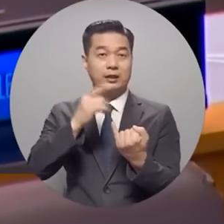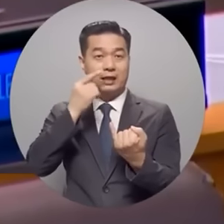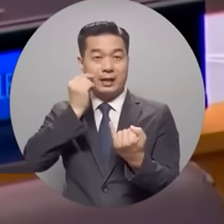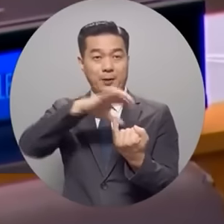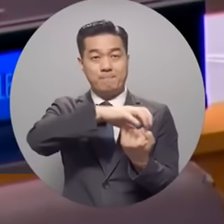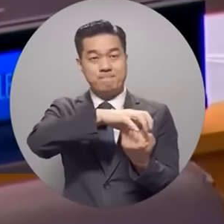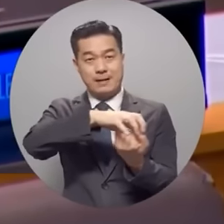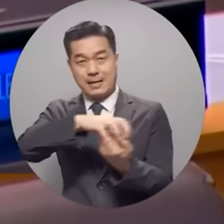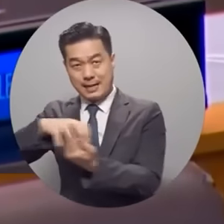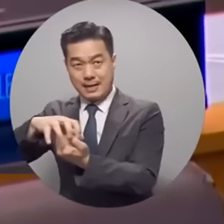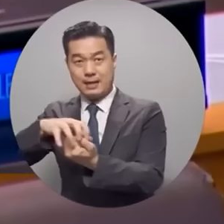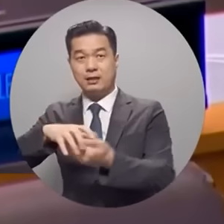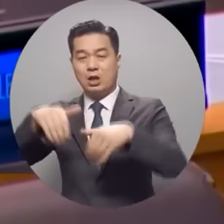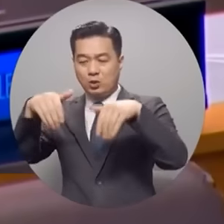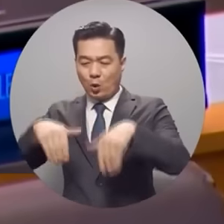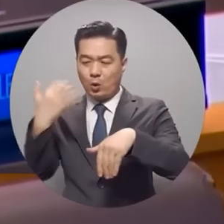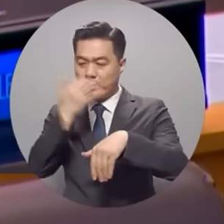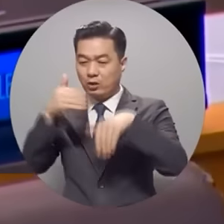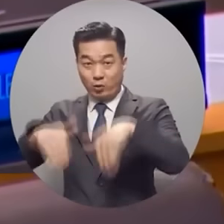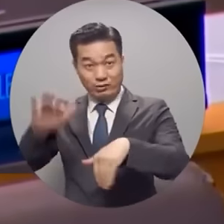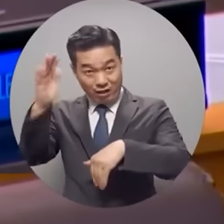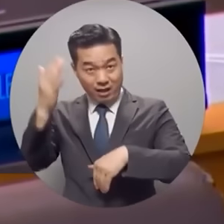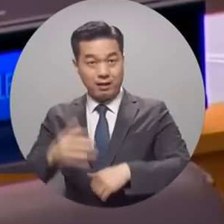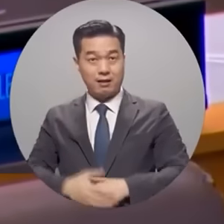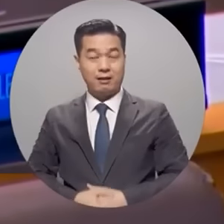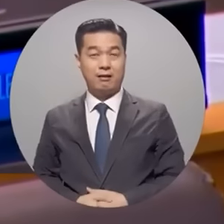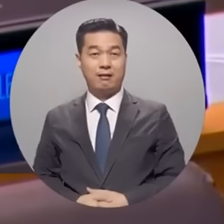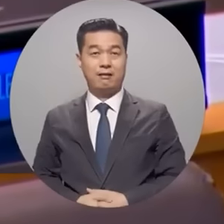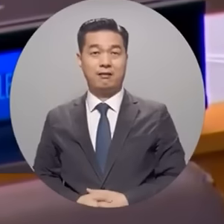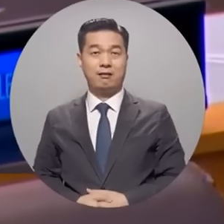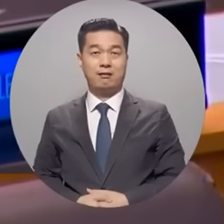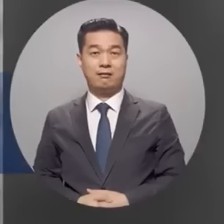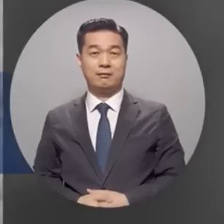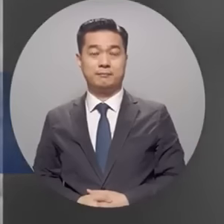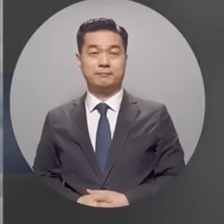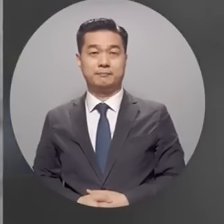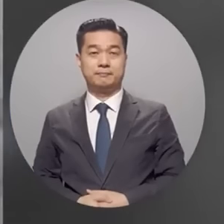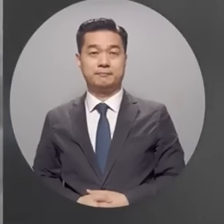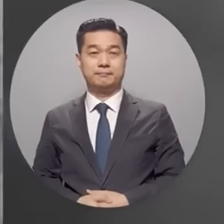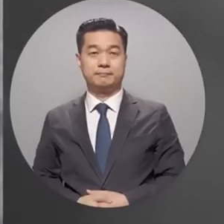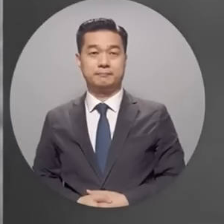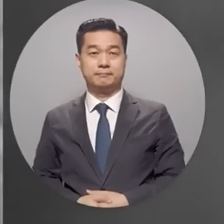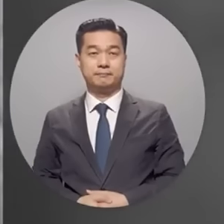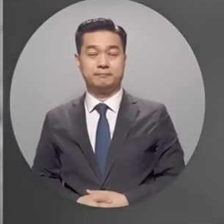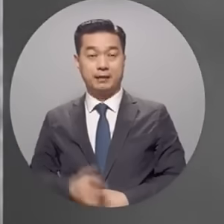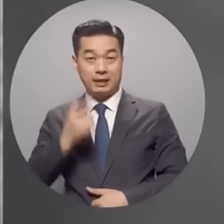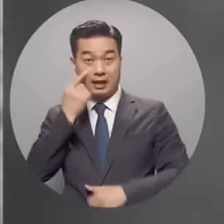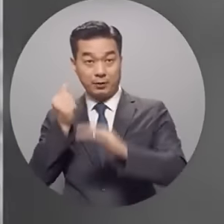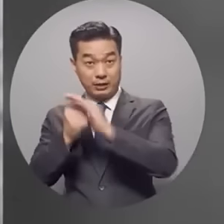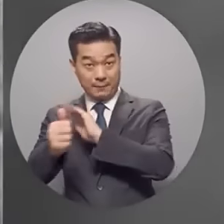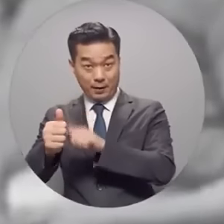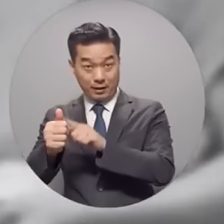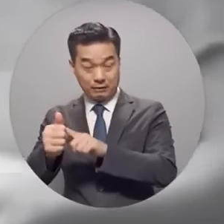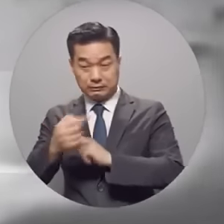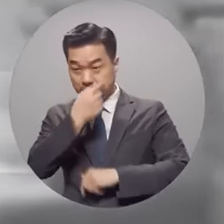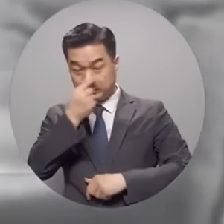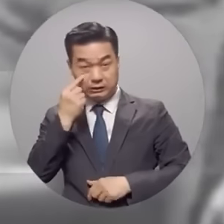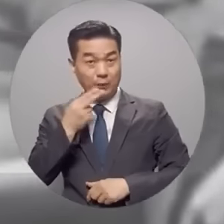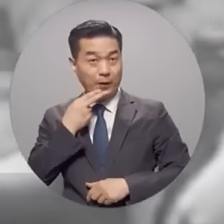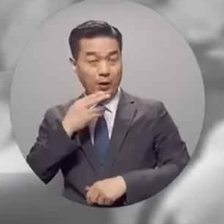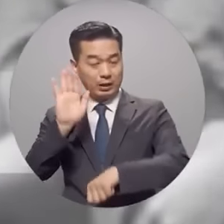Japan through the mobilization of the government and military power. 그러자 일본 대표는 즉각 근거 없고